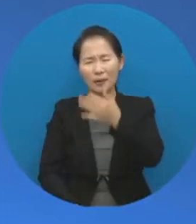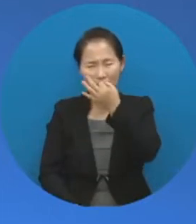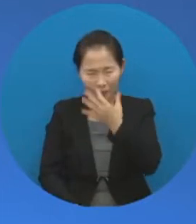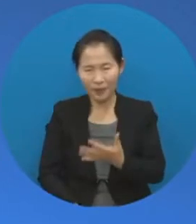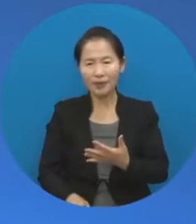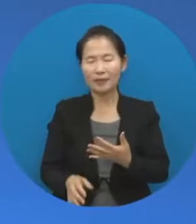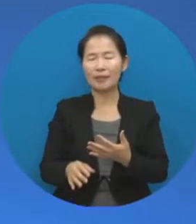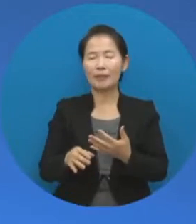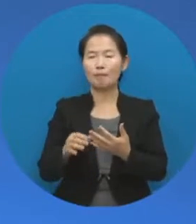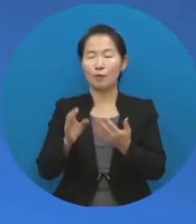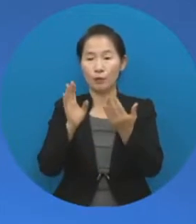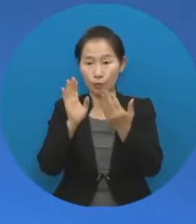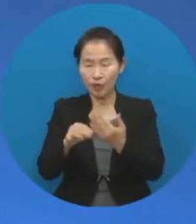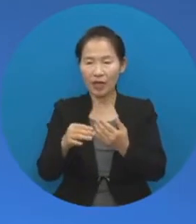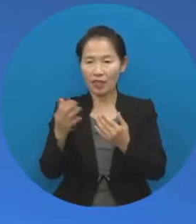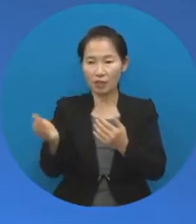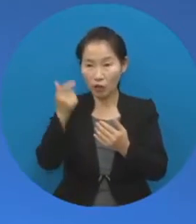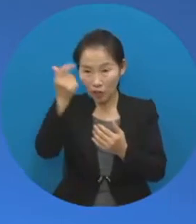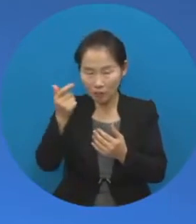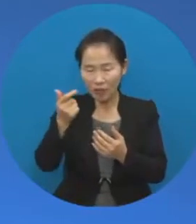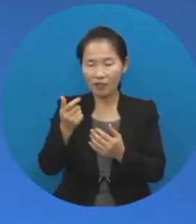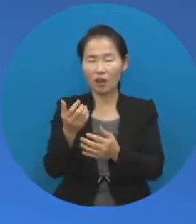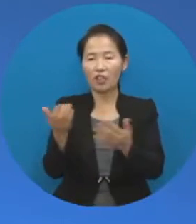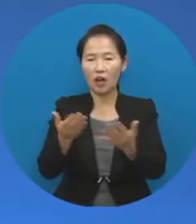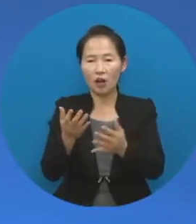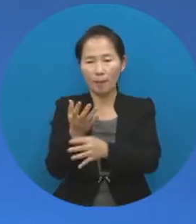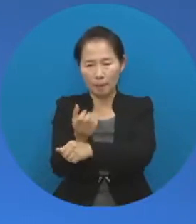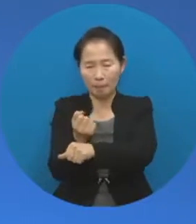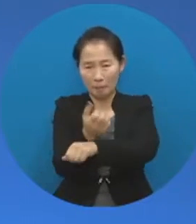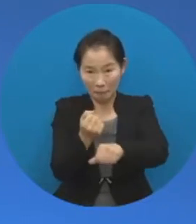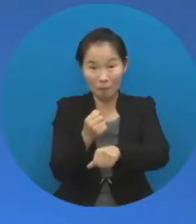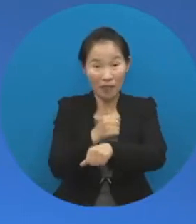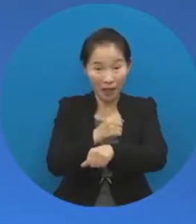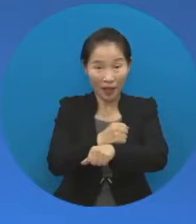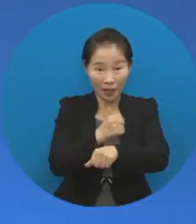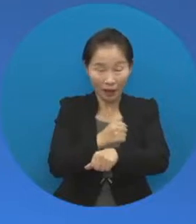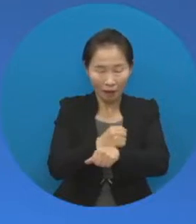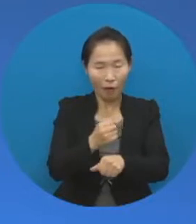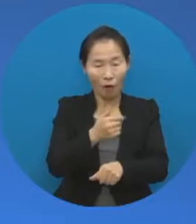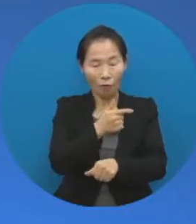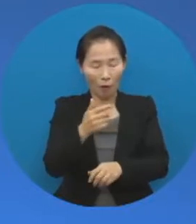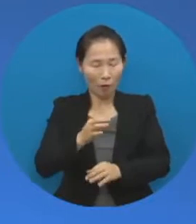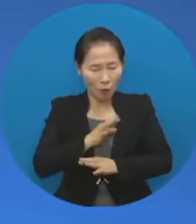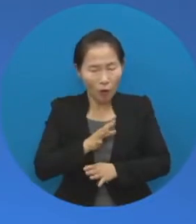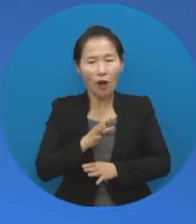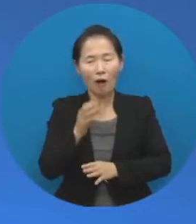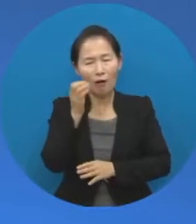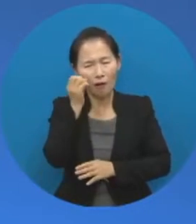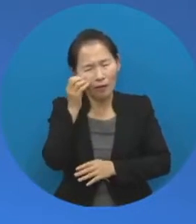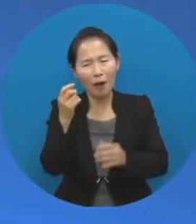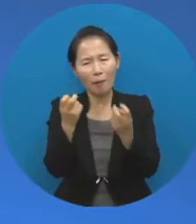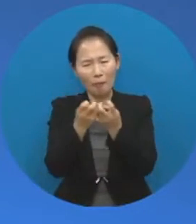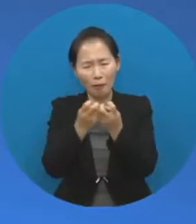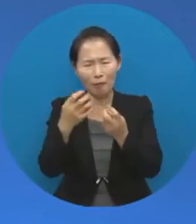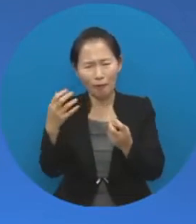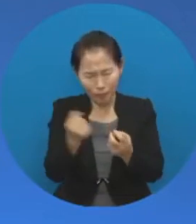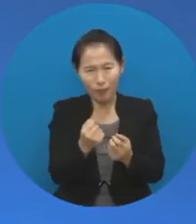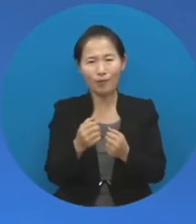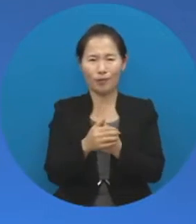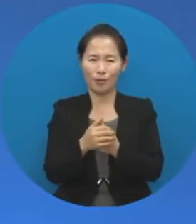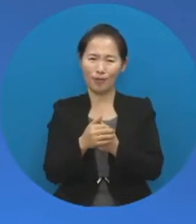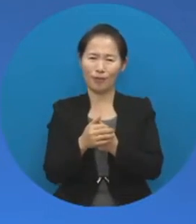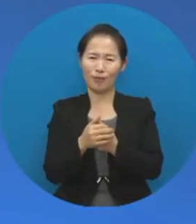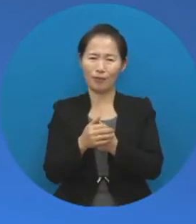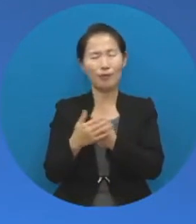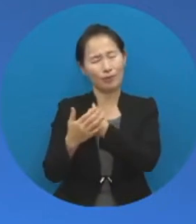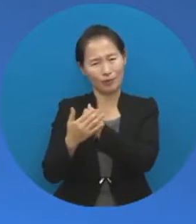하나님이 해주시는데 너무나 신기하고 놀라운 방법으로 계속 이제 영업을 해주시는 거예요. 그래서 제가 이제 뭐 10억과 10명에